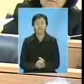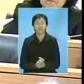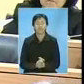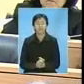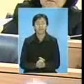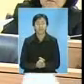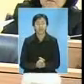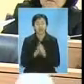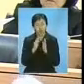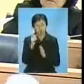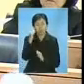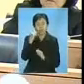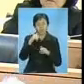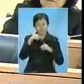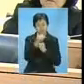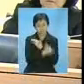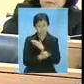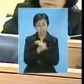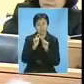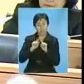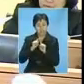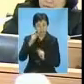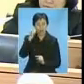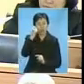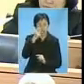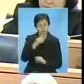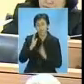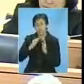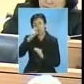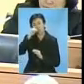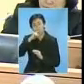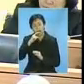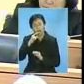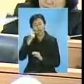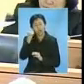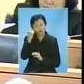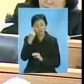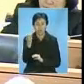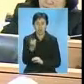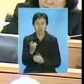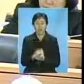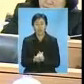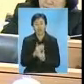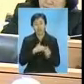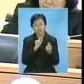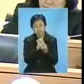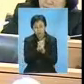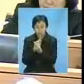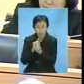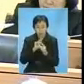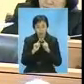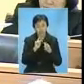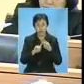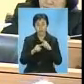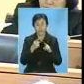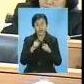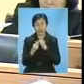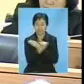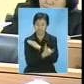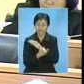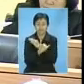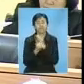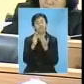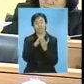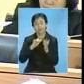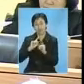ค่อนข้างดีกว่าคนไทยค่ะดิฉันมีประสบการณ์ในการที่คุยพูดคุยกับเพื่อนต่างประเทศ